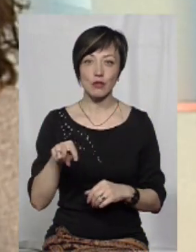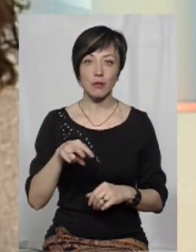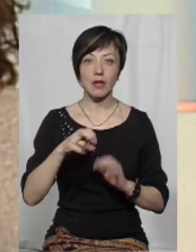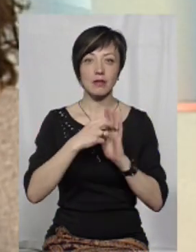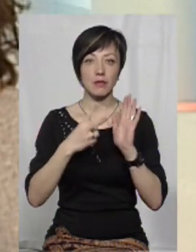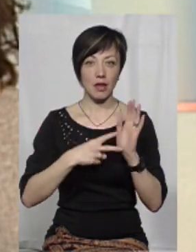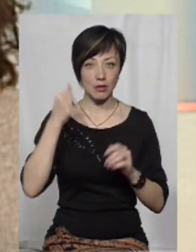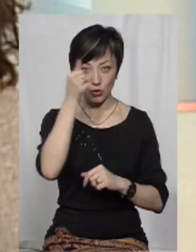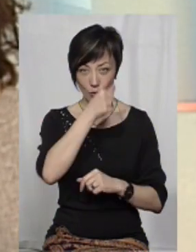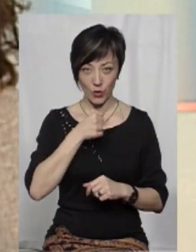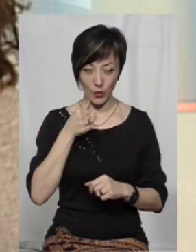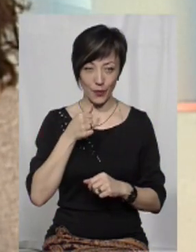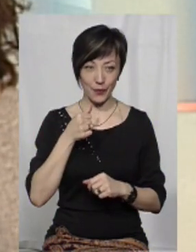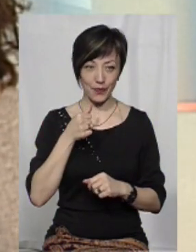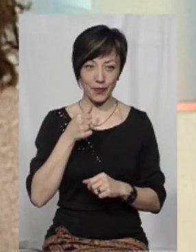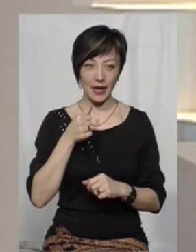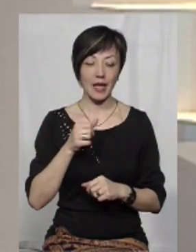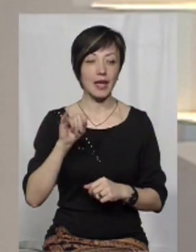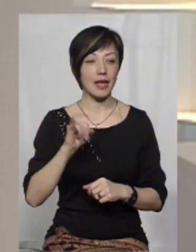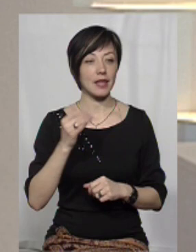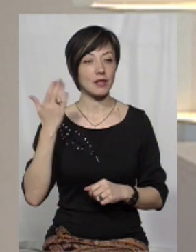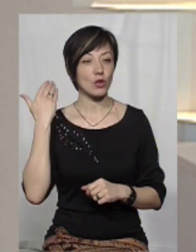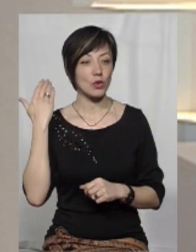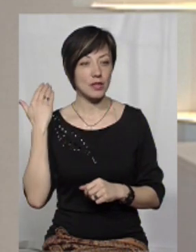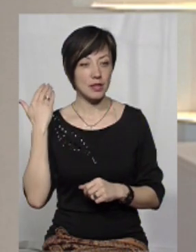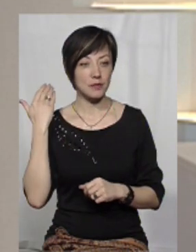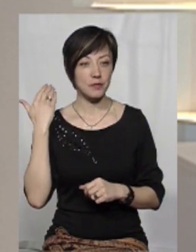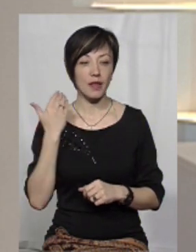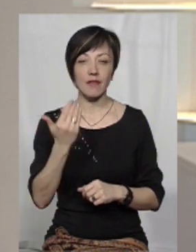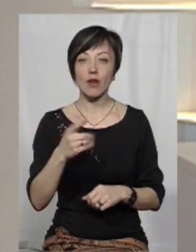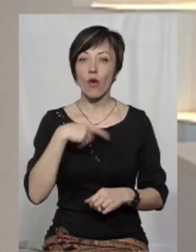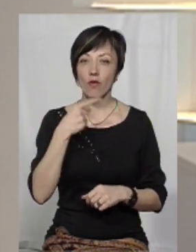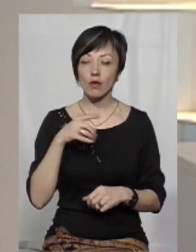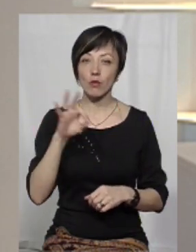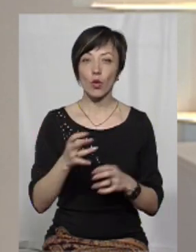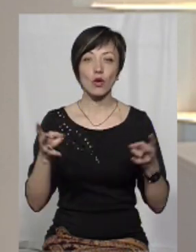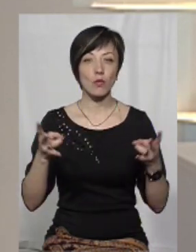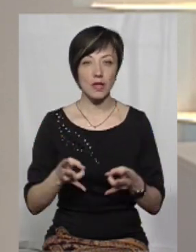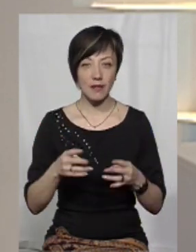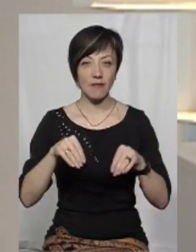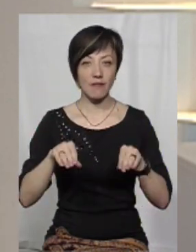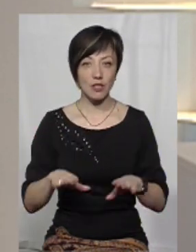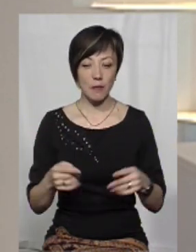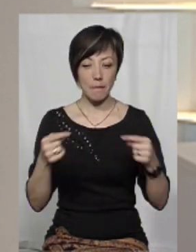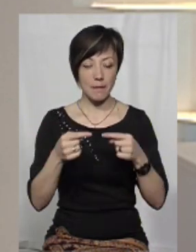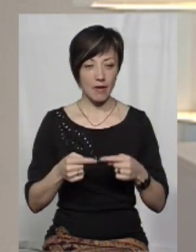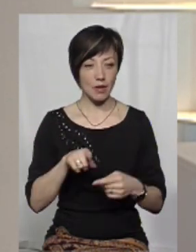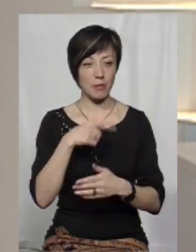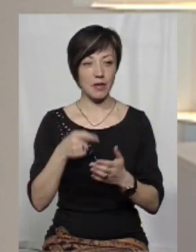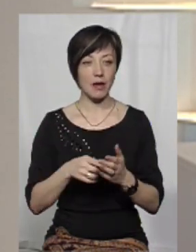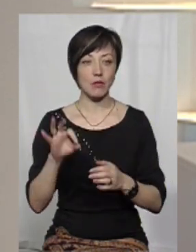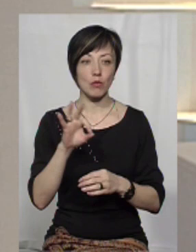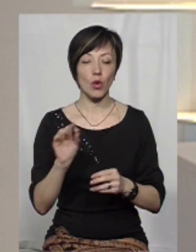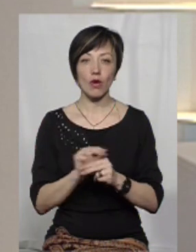листопаді 17-го року. І тоді ви говорили про необхідність вирішення певних питань